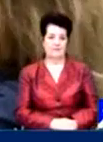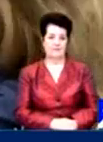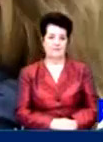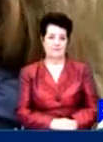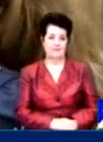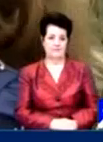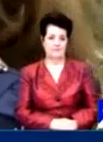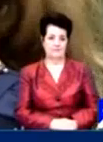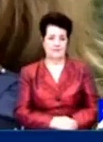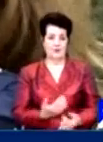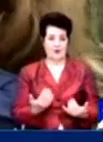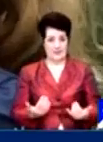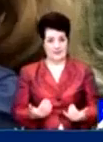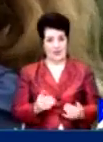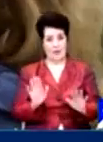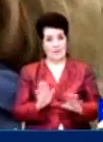Eu azi am cântat